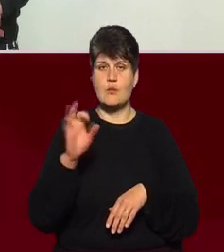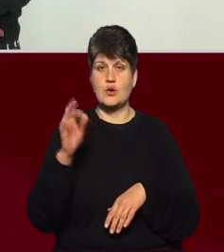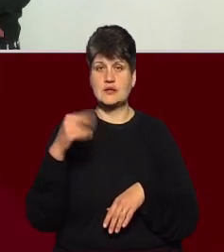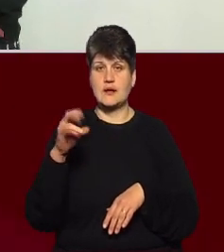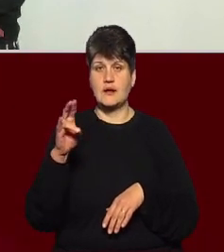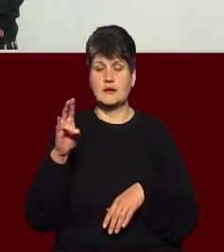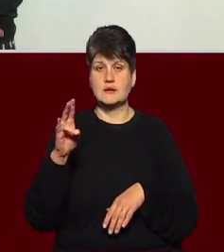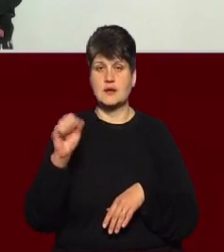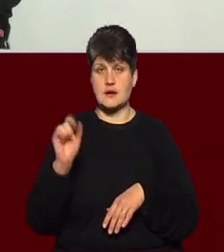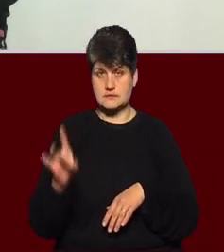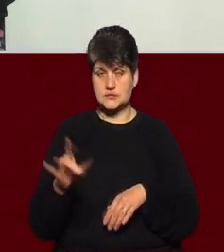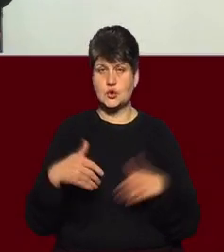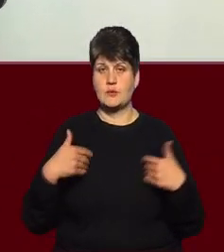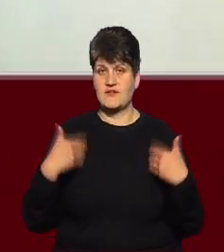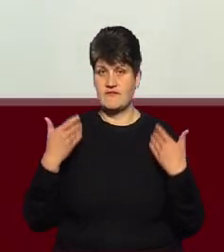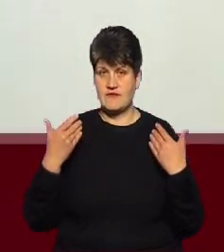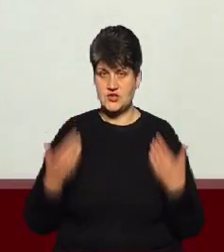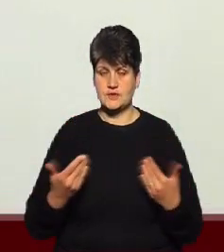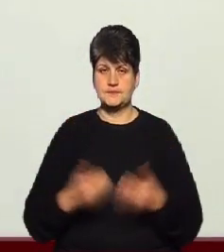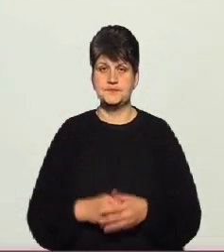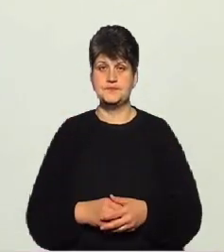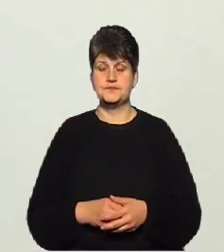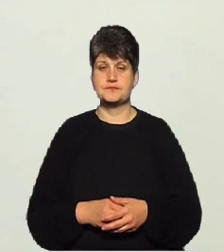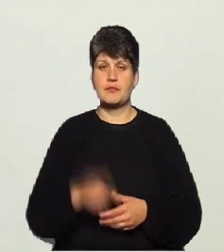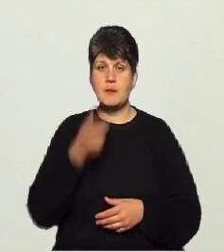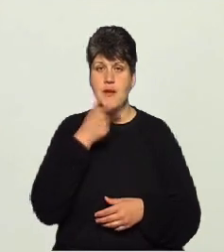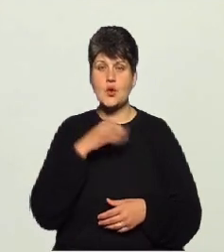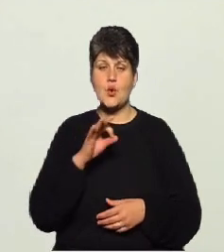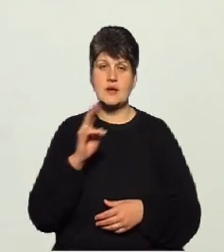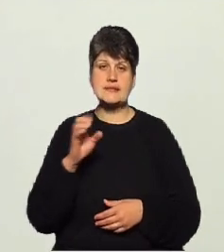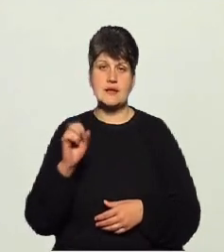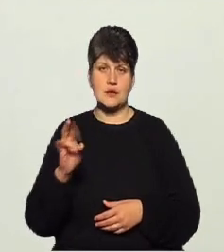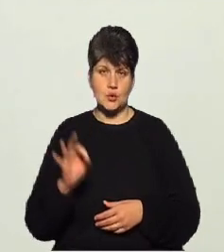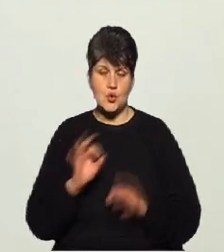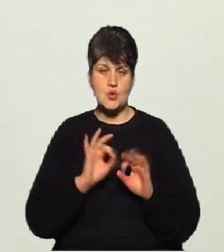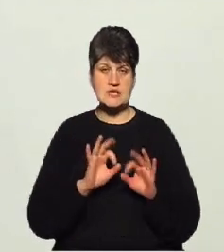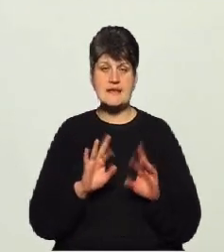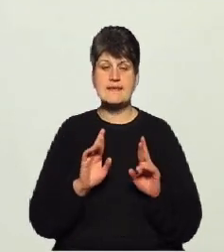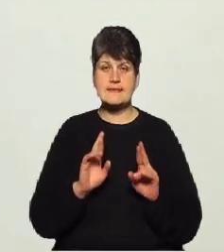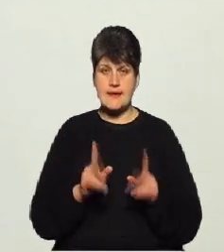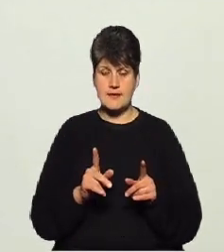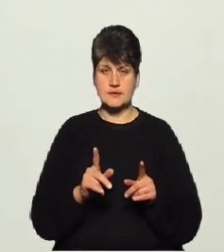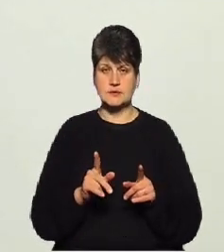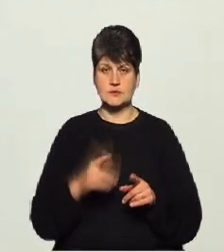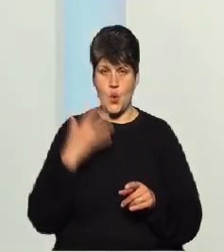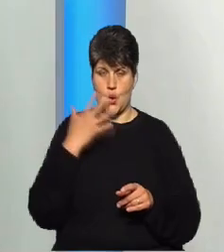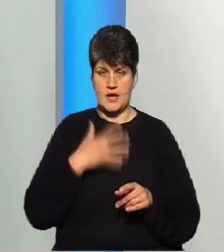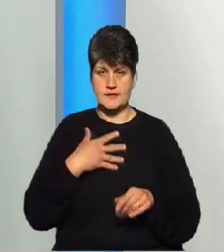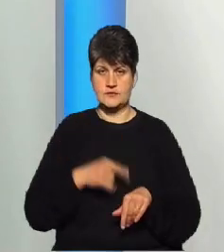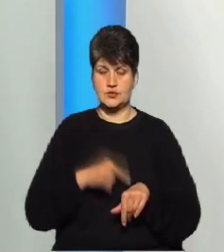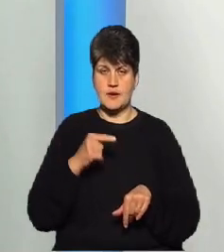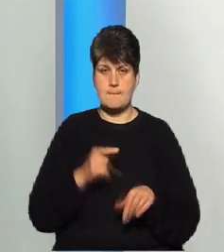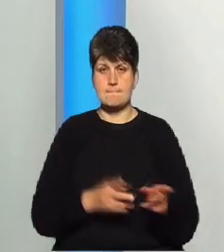шановні телеглядачі. Пані Оксано, розкажіть, як реагує організм на перехід на зимовий чи на літній час?